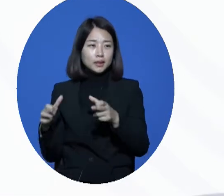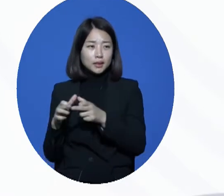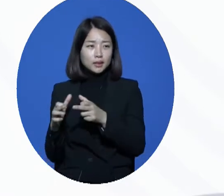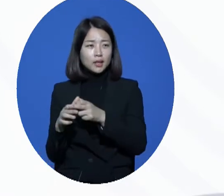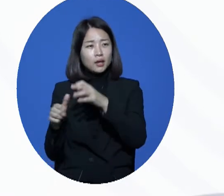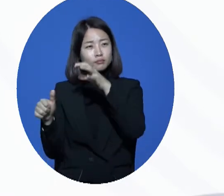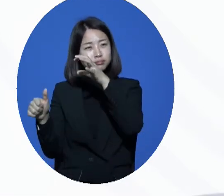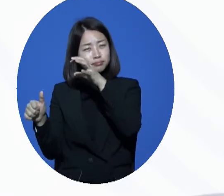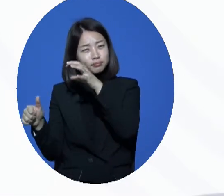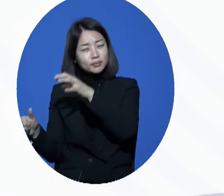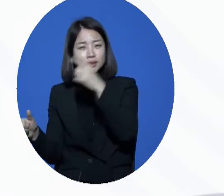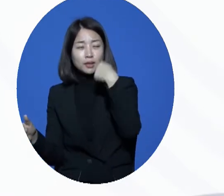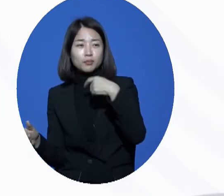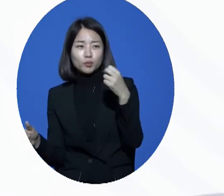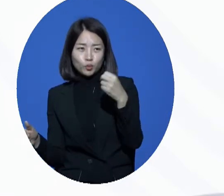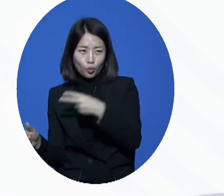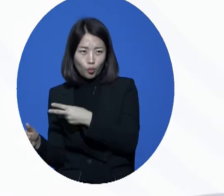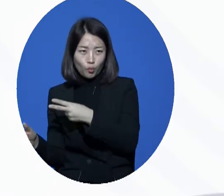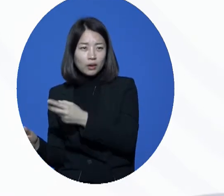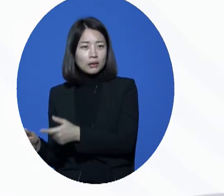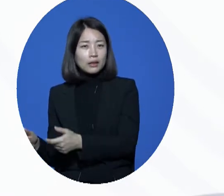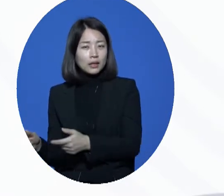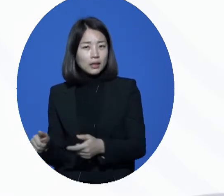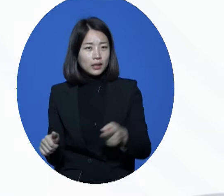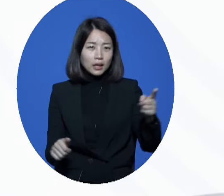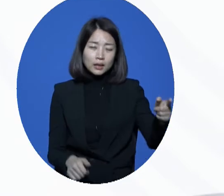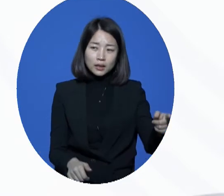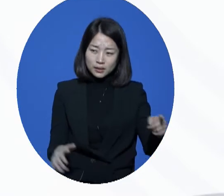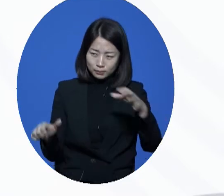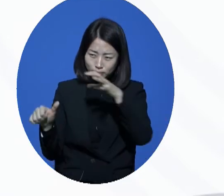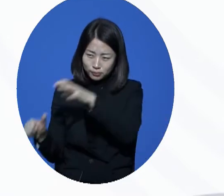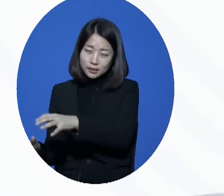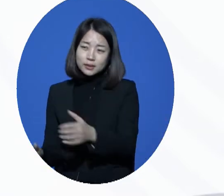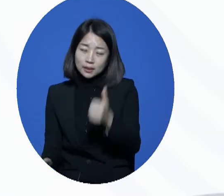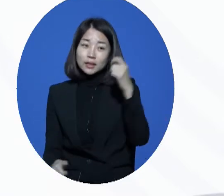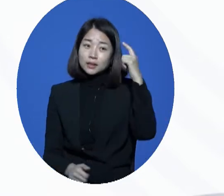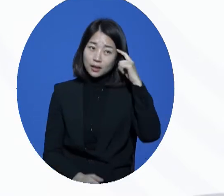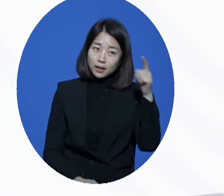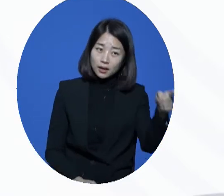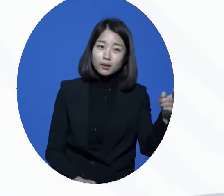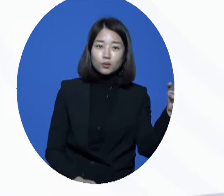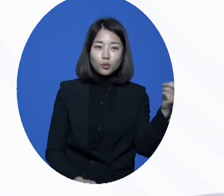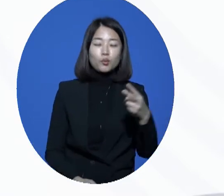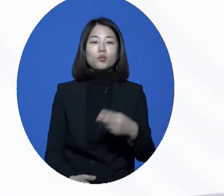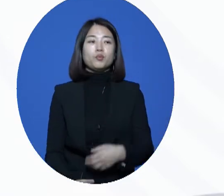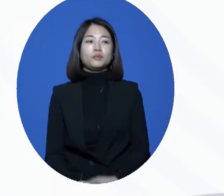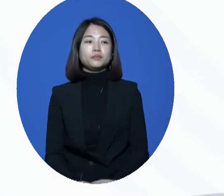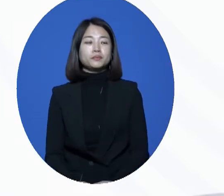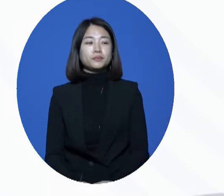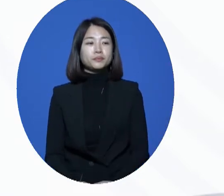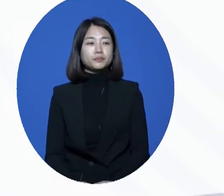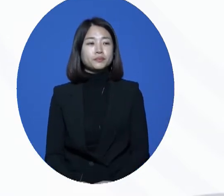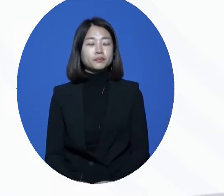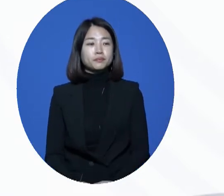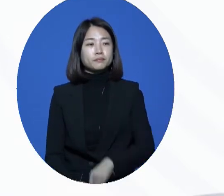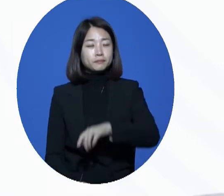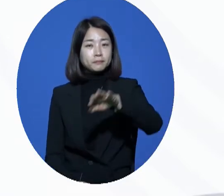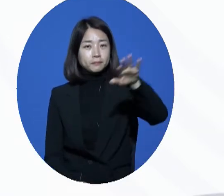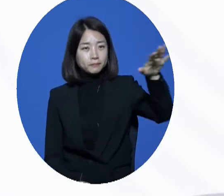암흑 상태에 그대로 두는 것이 공익적으로 더 나을 수 있다라는 판단과 결정, 그런 문화들, 그리고 이런 논리가 위기를